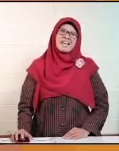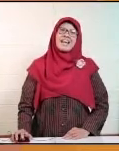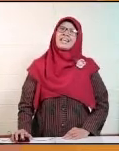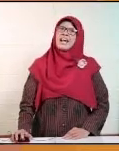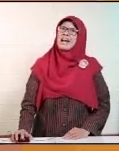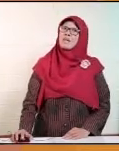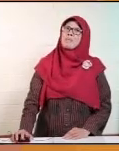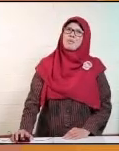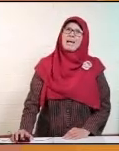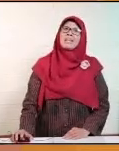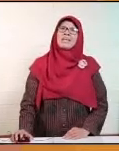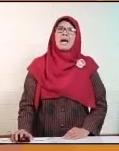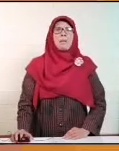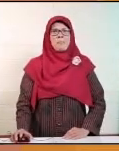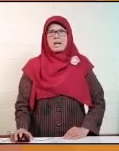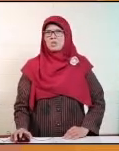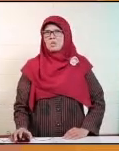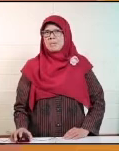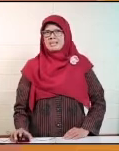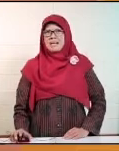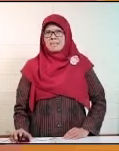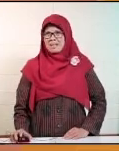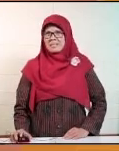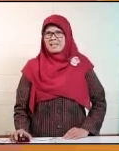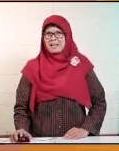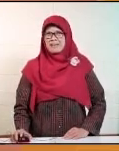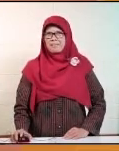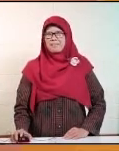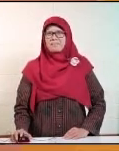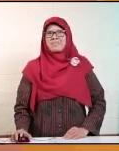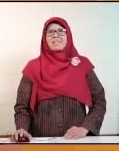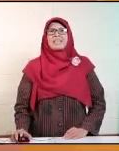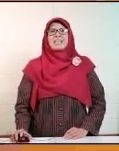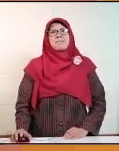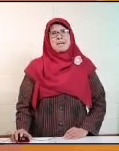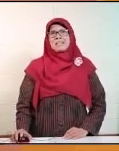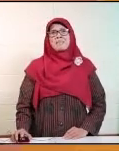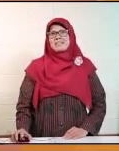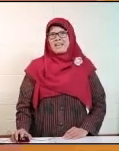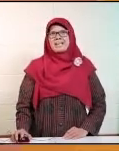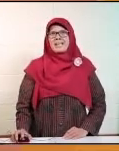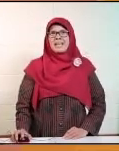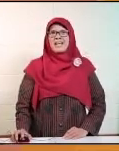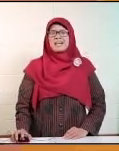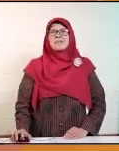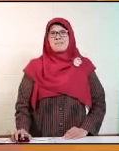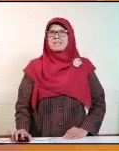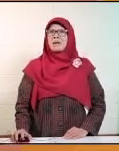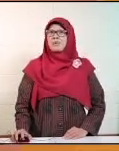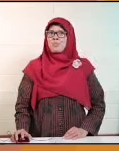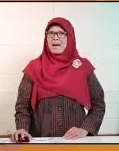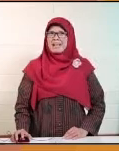Hai Nah sekarang kita akan memulai apa itu masa remaja di masa remaja adalah